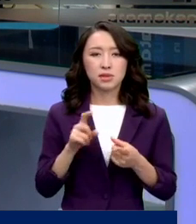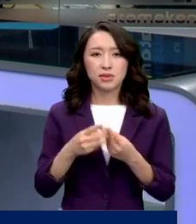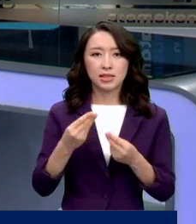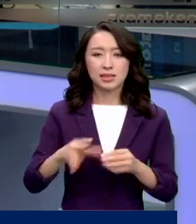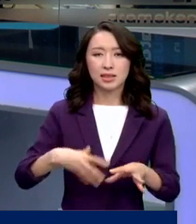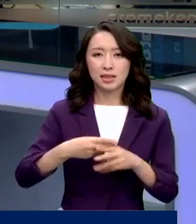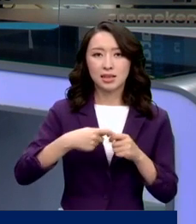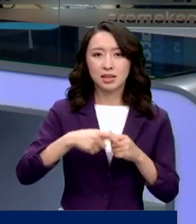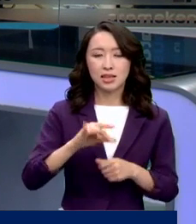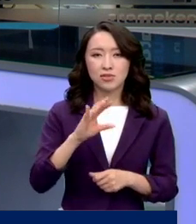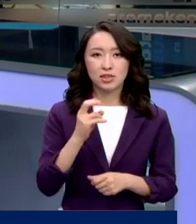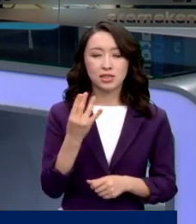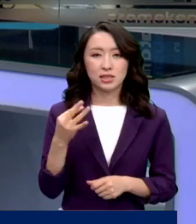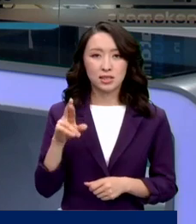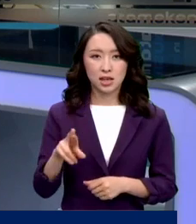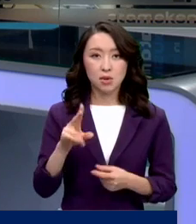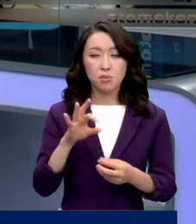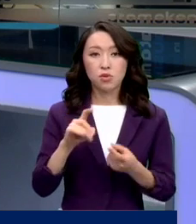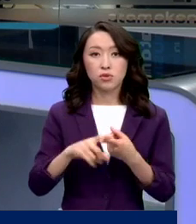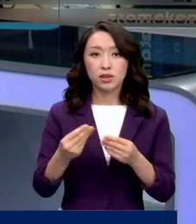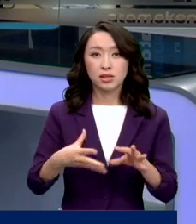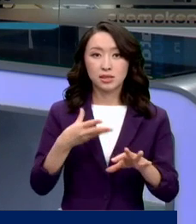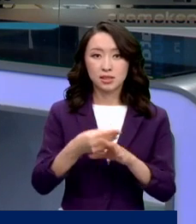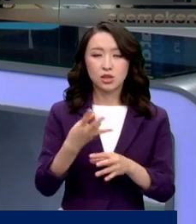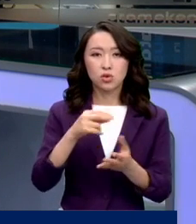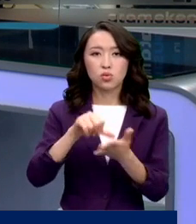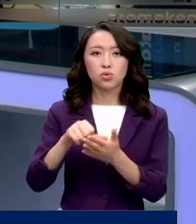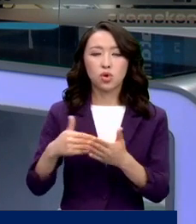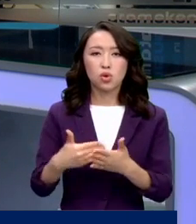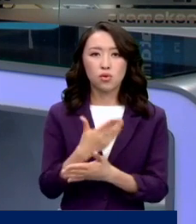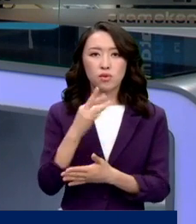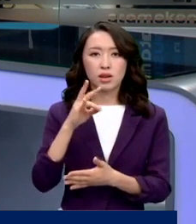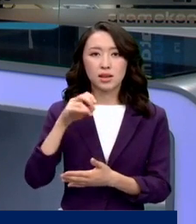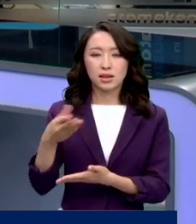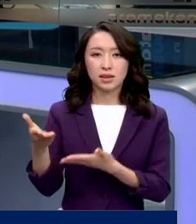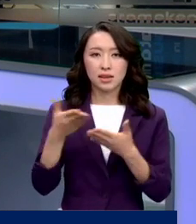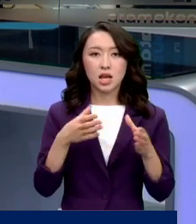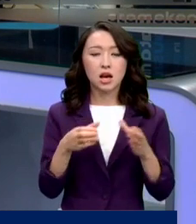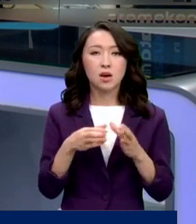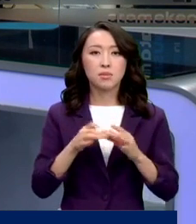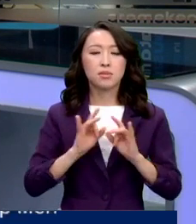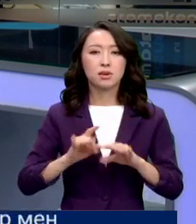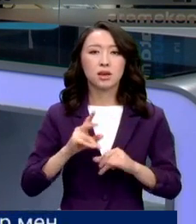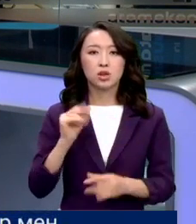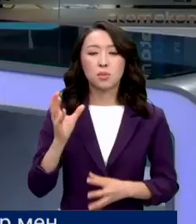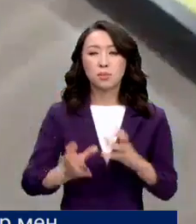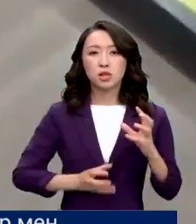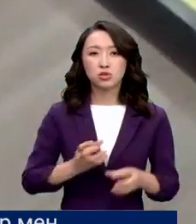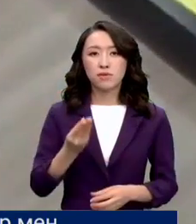инвестиций. Помимо вложения денег, участникам необходимо было привлекать новых клиентов. Компания себя позиционирует как